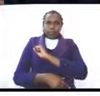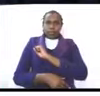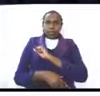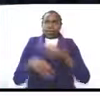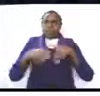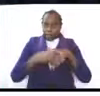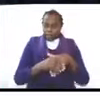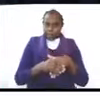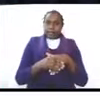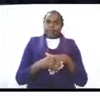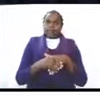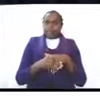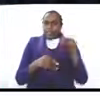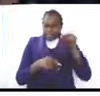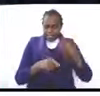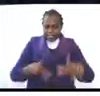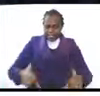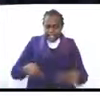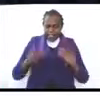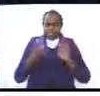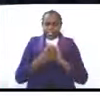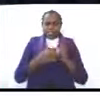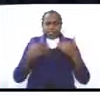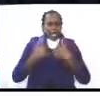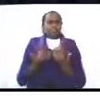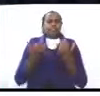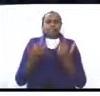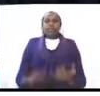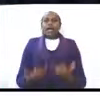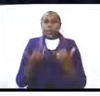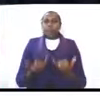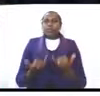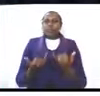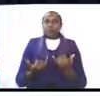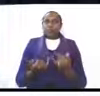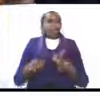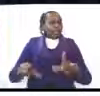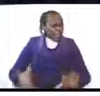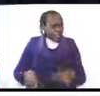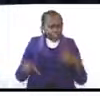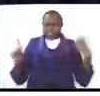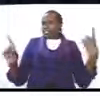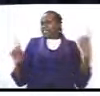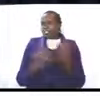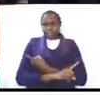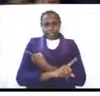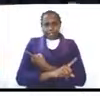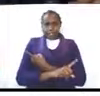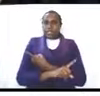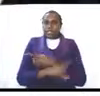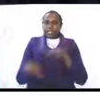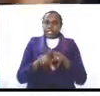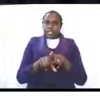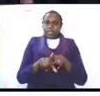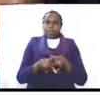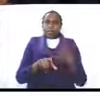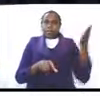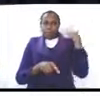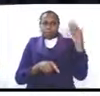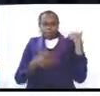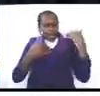Katika hii maisha tunayopitia leo, ni maisha tofauti na maisha ambayo tulikuwa